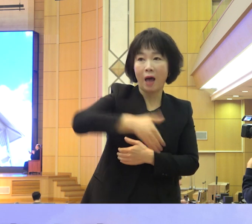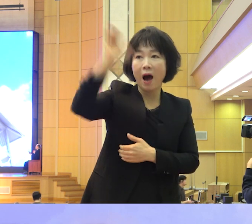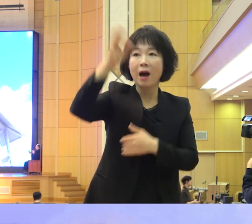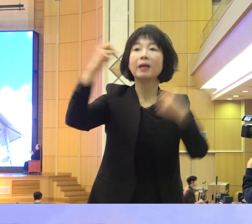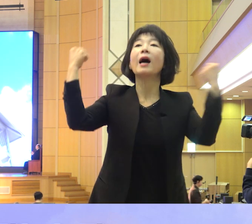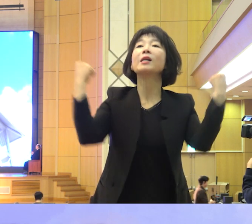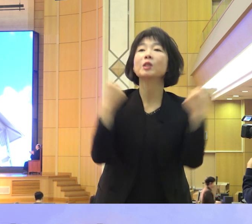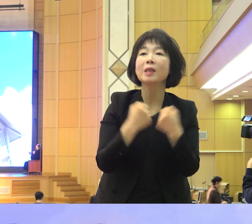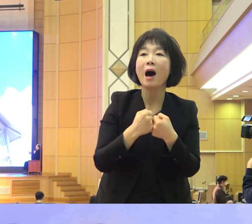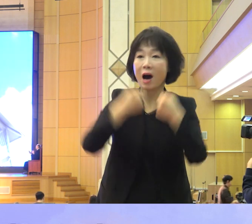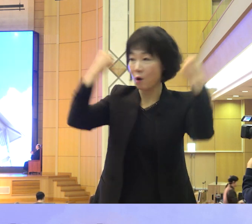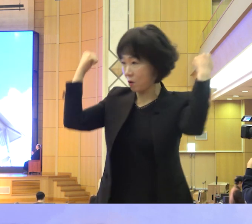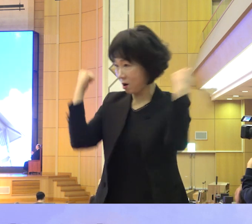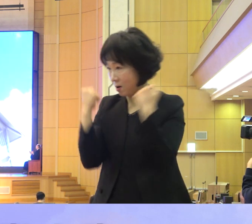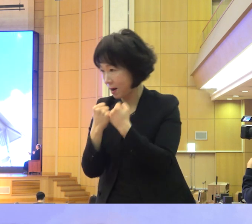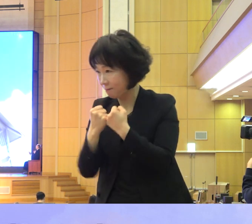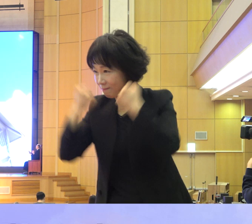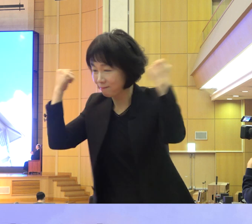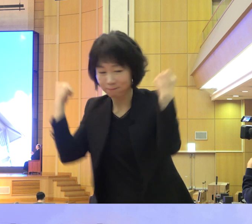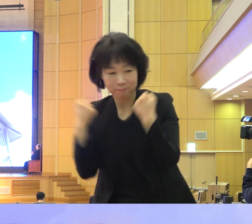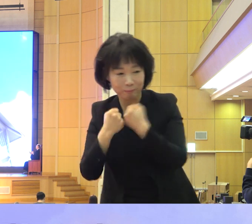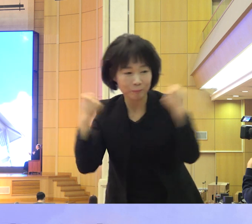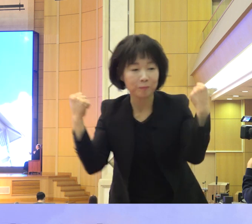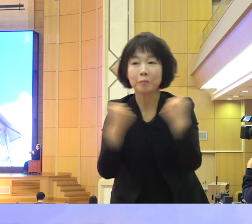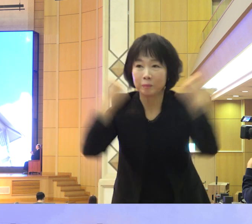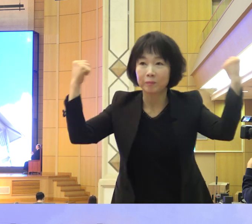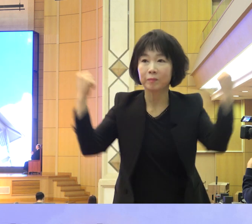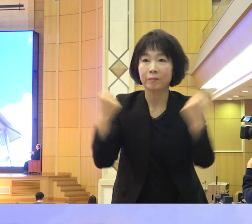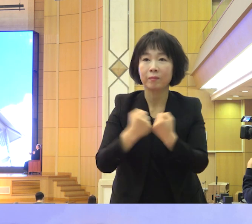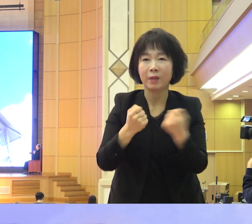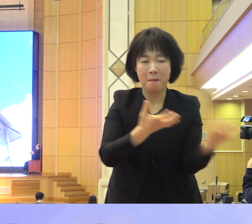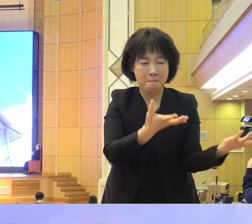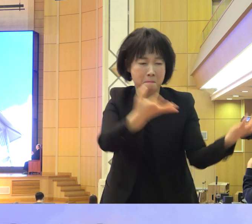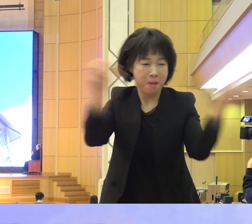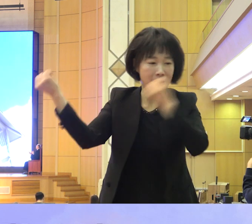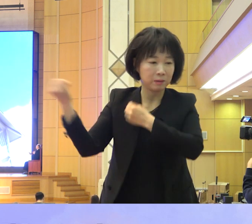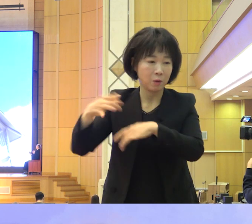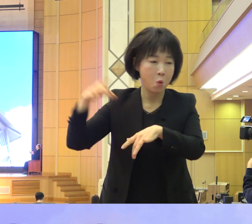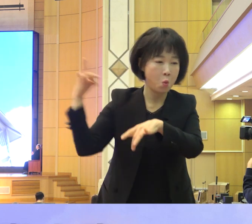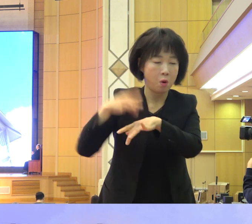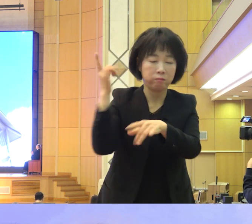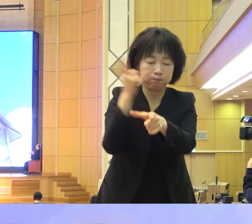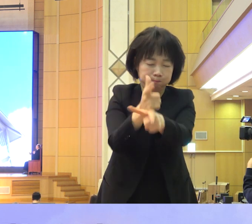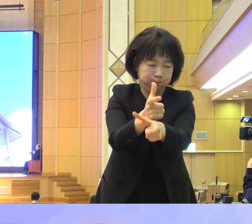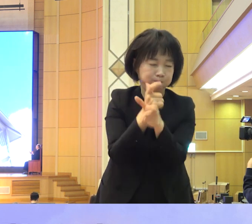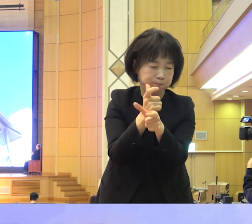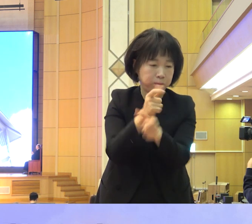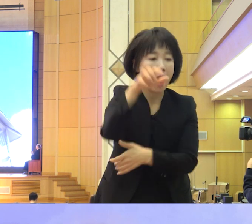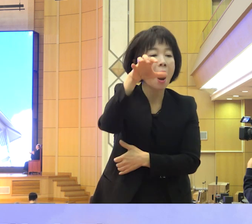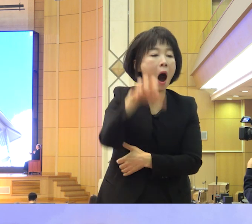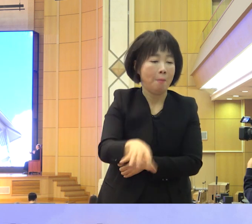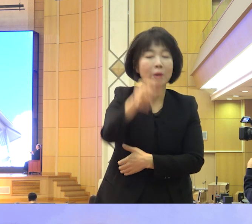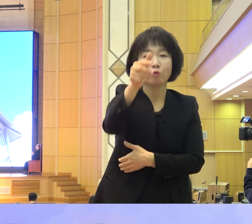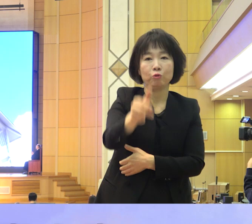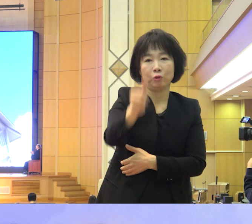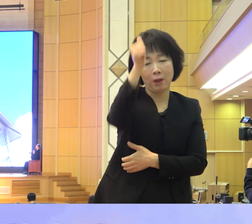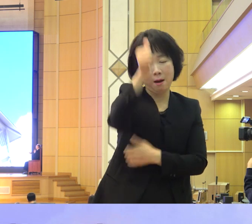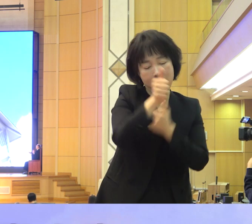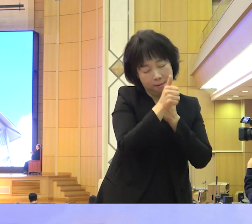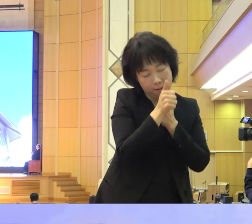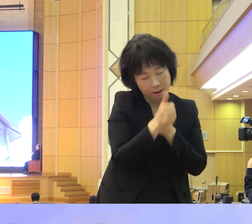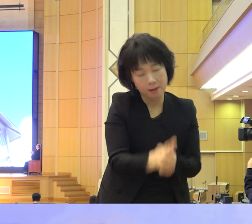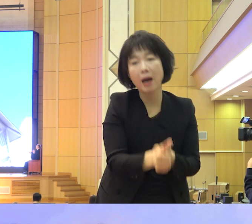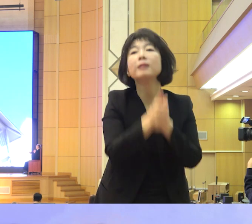또 나가 싸워라. 수 없는 원수 앞에 주